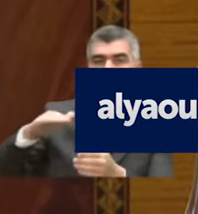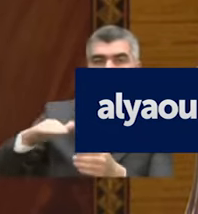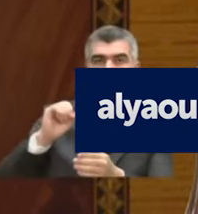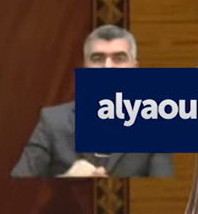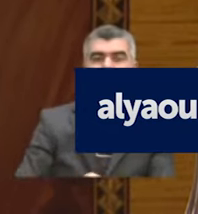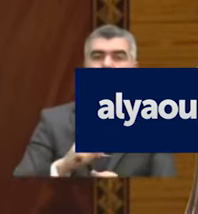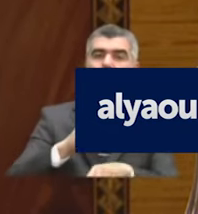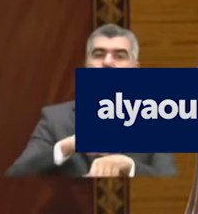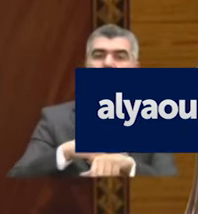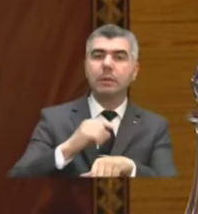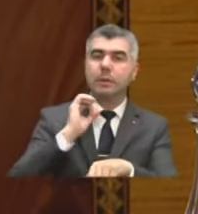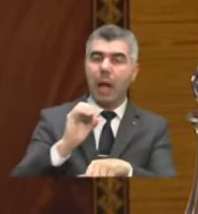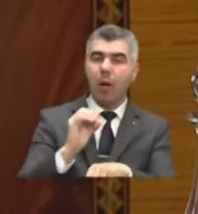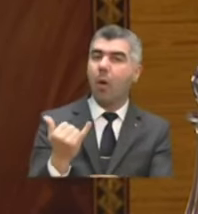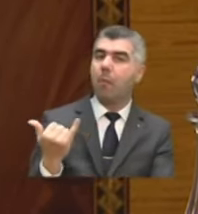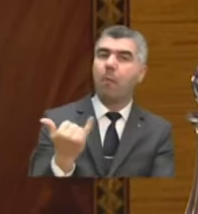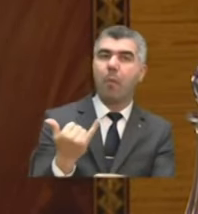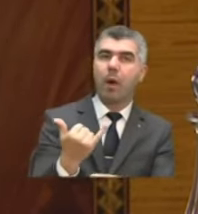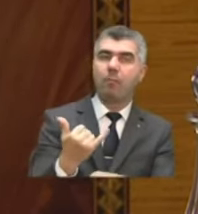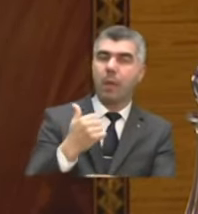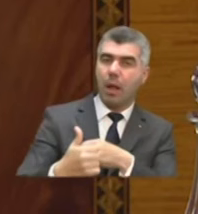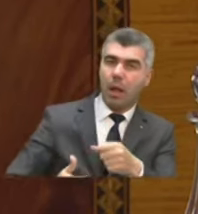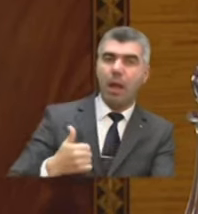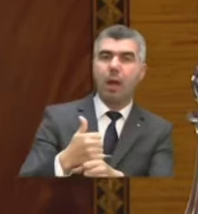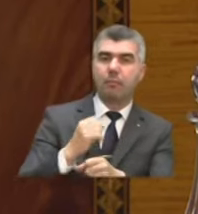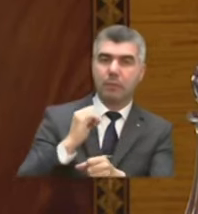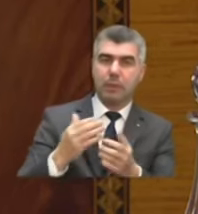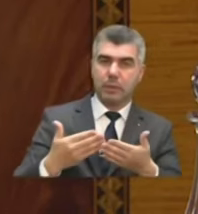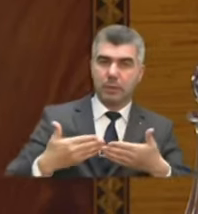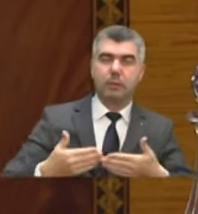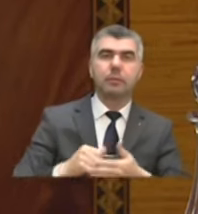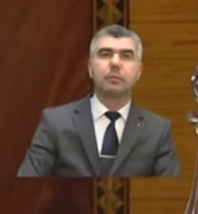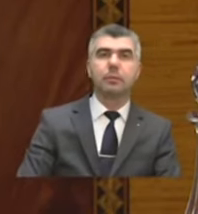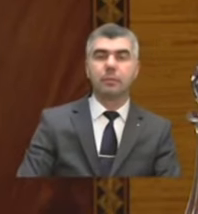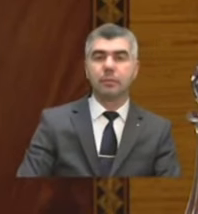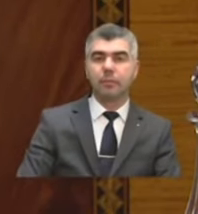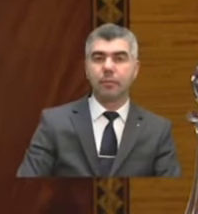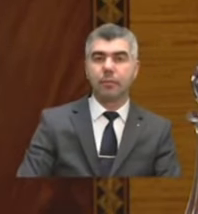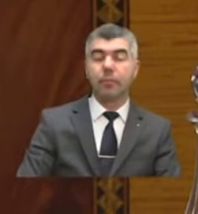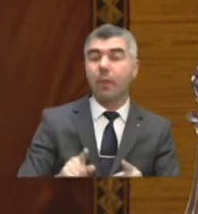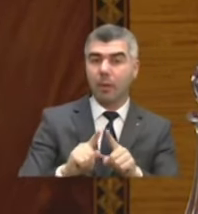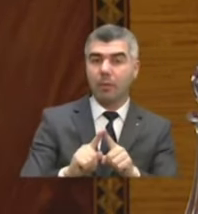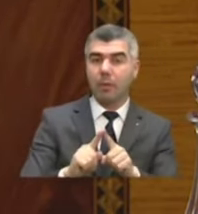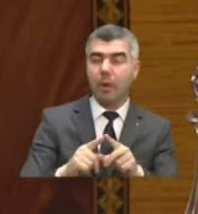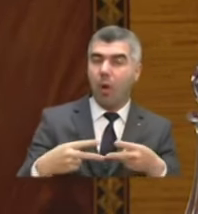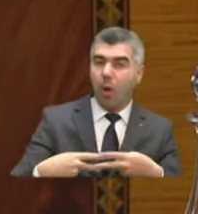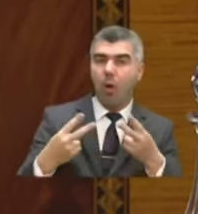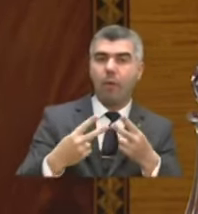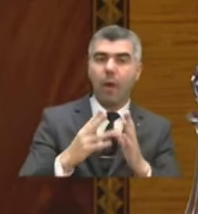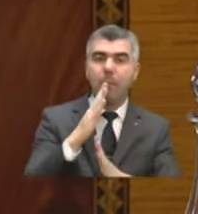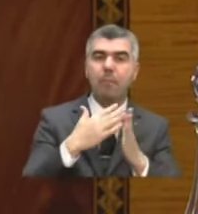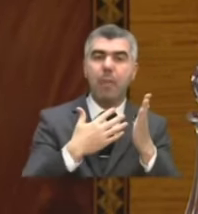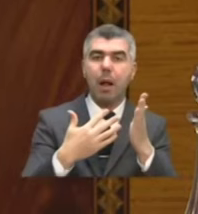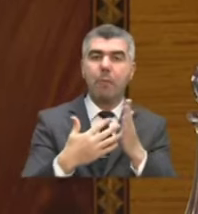والسقف الزمني المتاح برسم هذه السنة. وقد وضعت الوزارة واحد الخطة